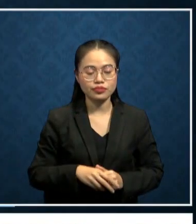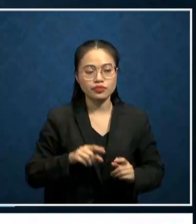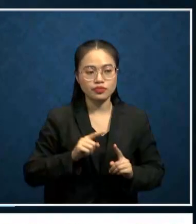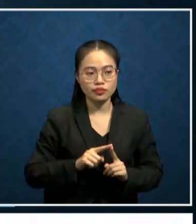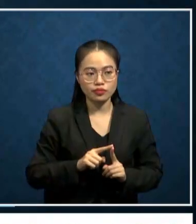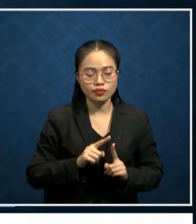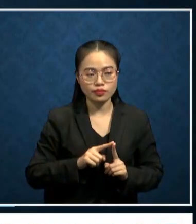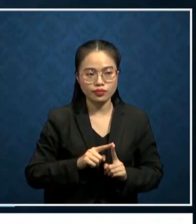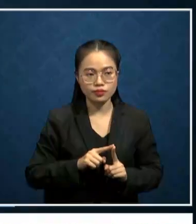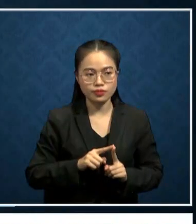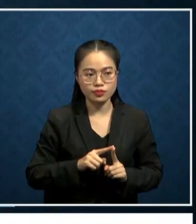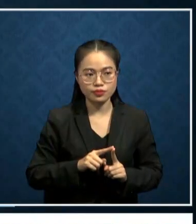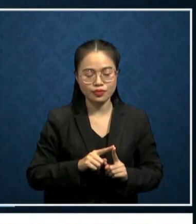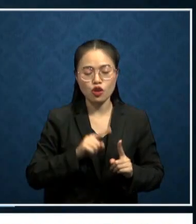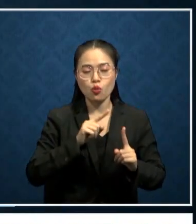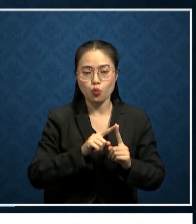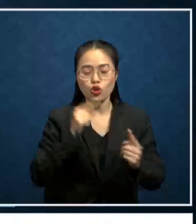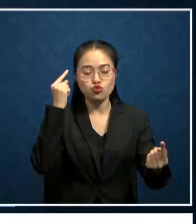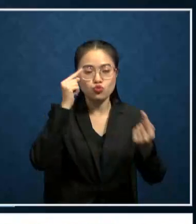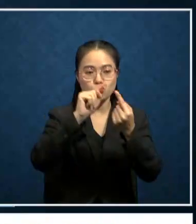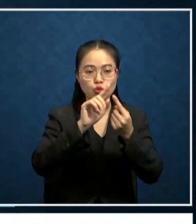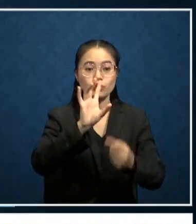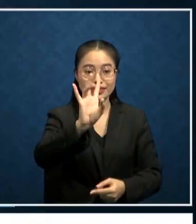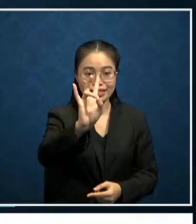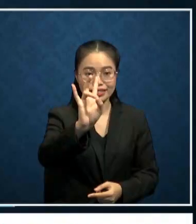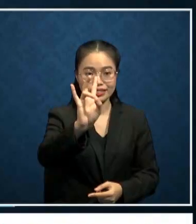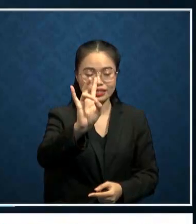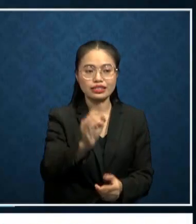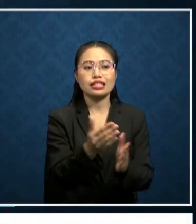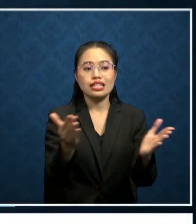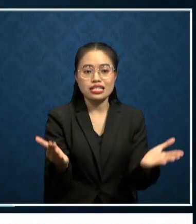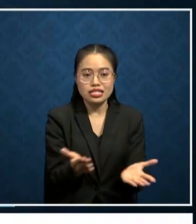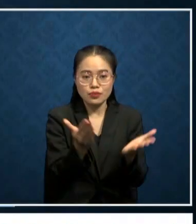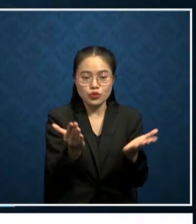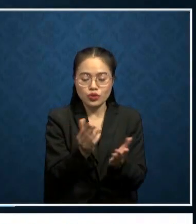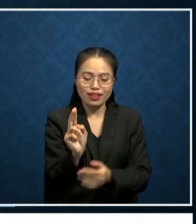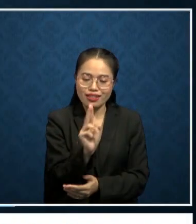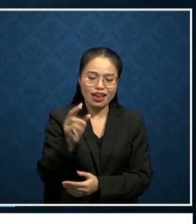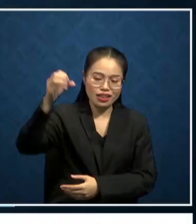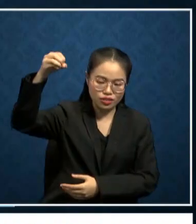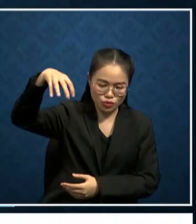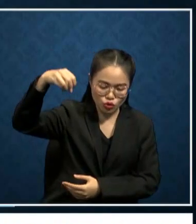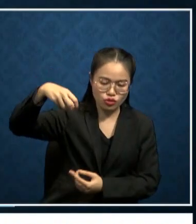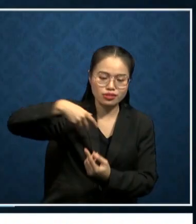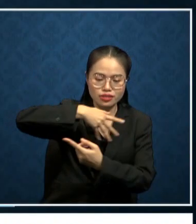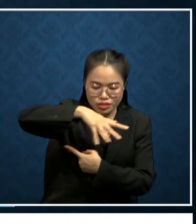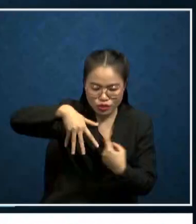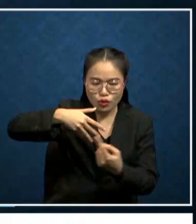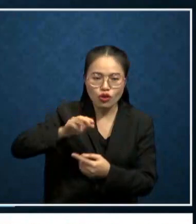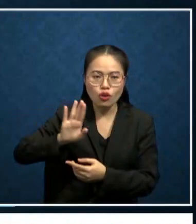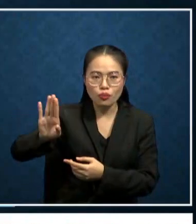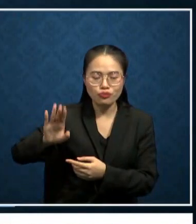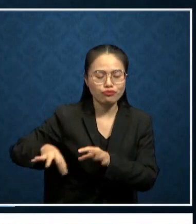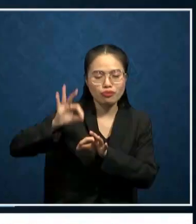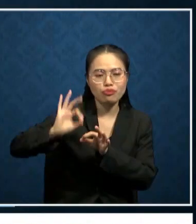ฟ้าวัตถุประสงค์ที่ 7ส่งเสริมการใช้พลังงานและการใช้ทรัพยากรในการประกอบกิจการพลังงานอย่าง